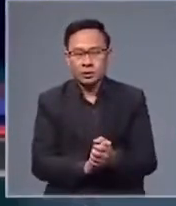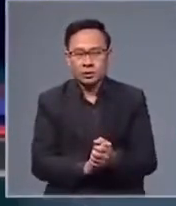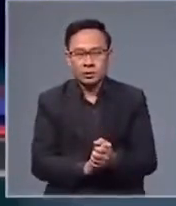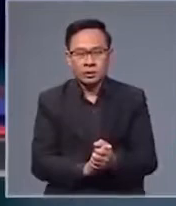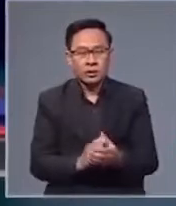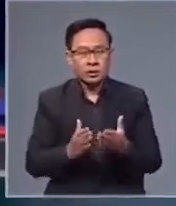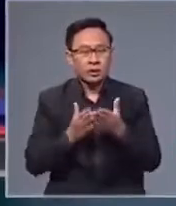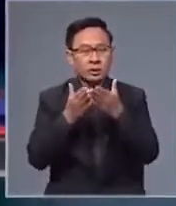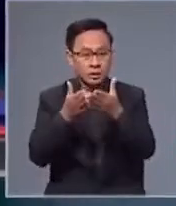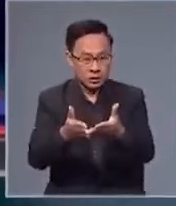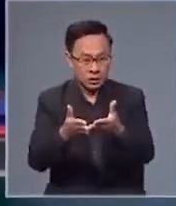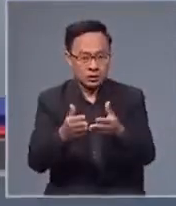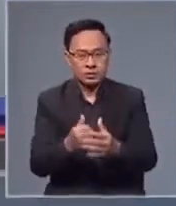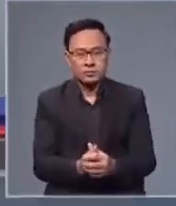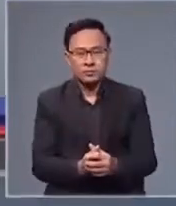ทางน้